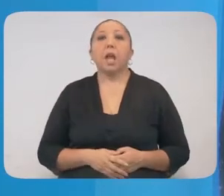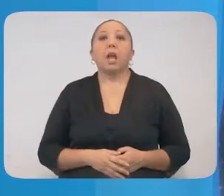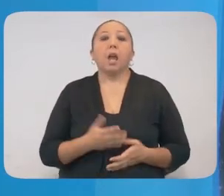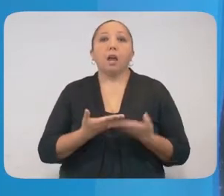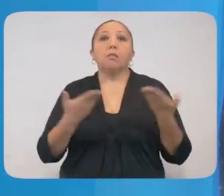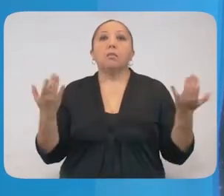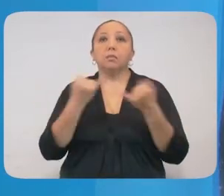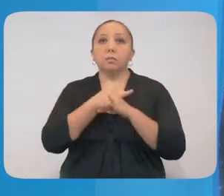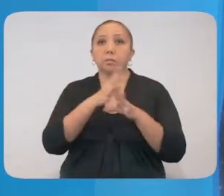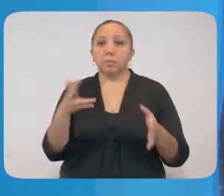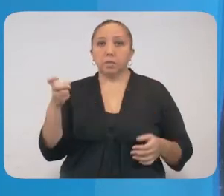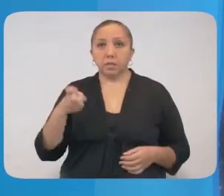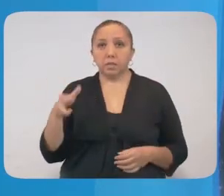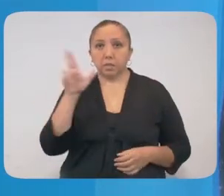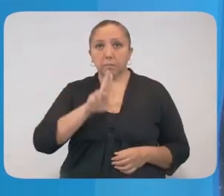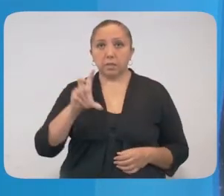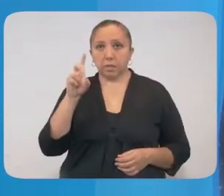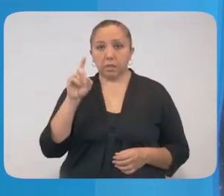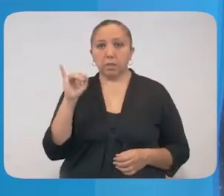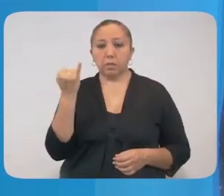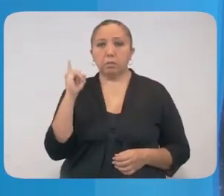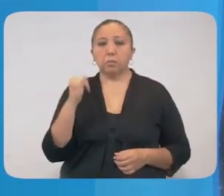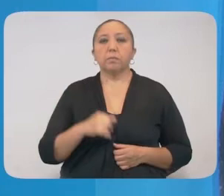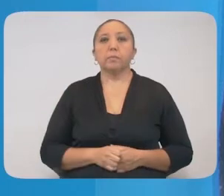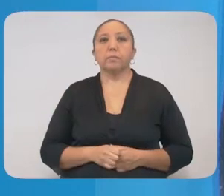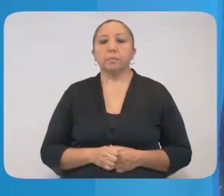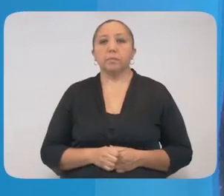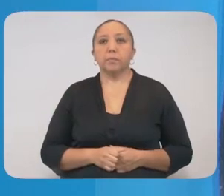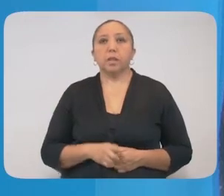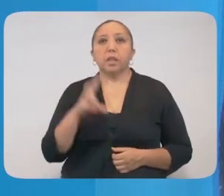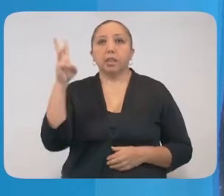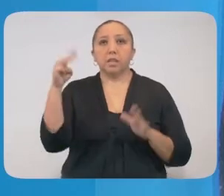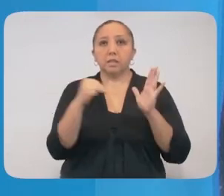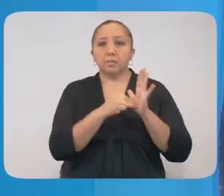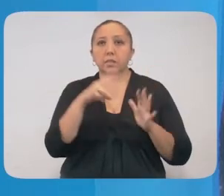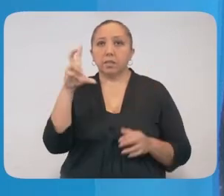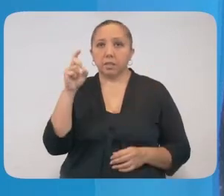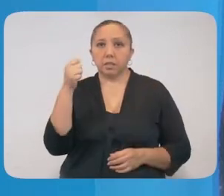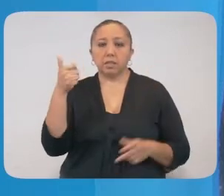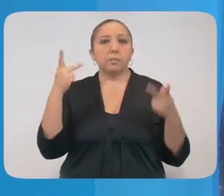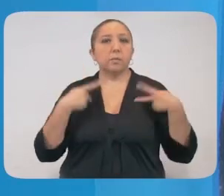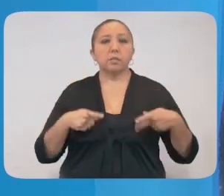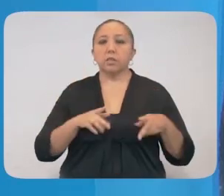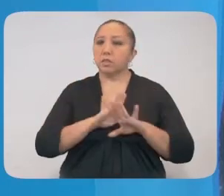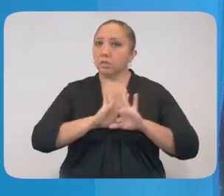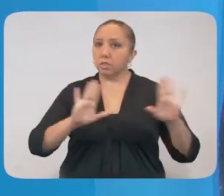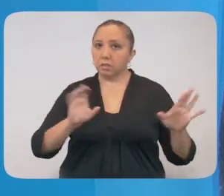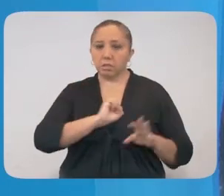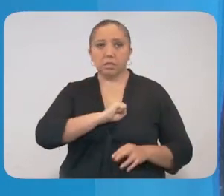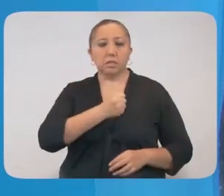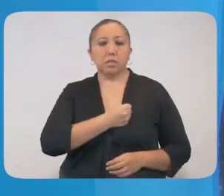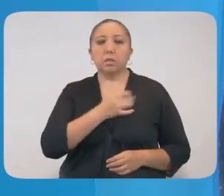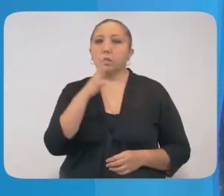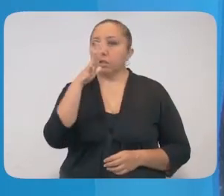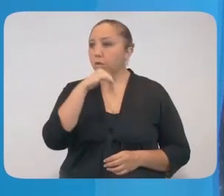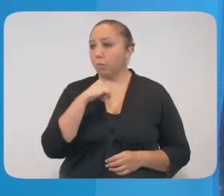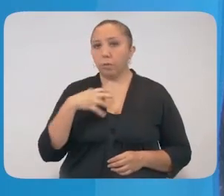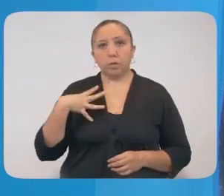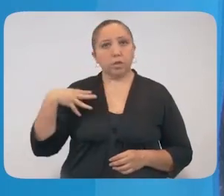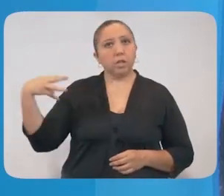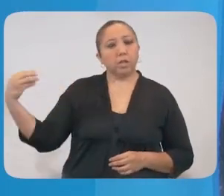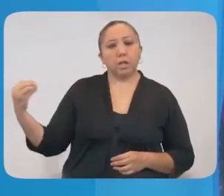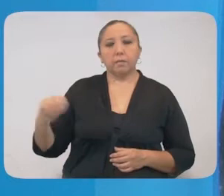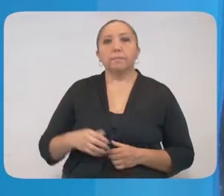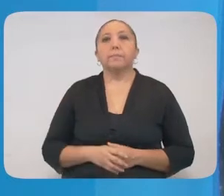Tsokuchukik 4441 Mako Pak Actiole Kohanelo, 43 Untulule Tashetrutalo, Ichile Solsibak Tsako Helbi, Behlai